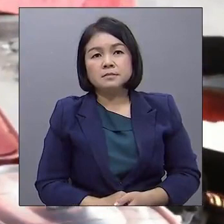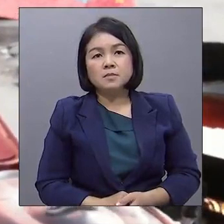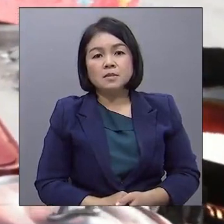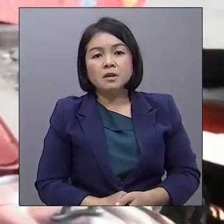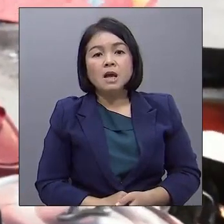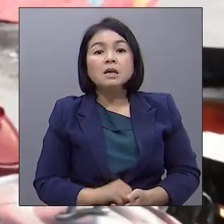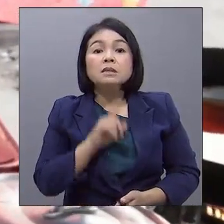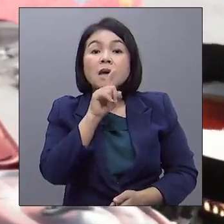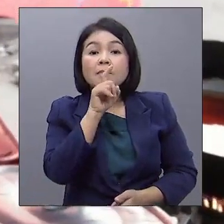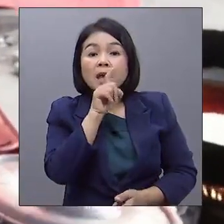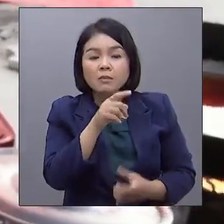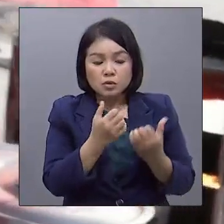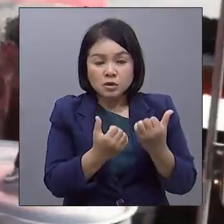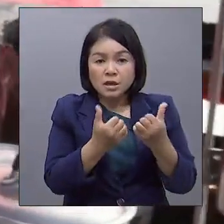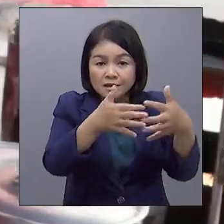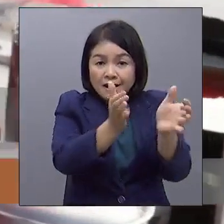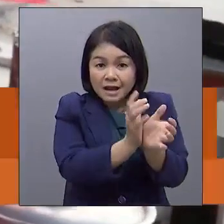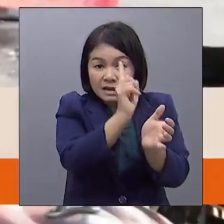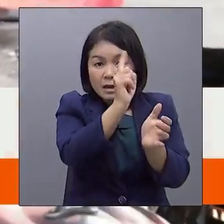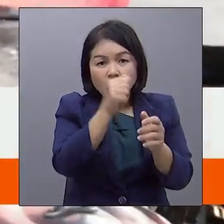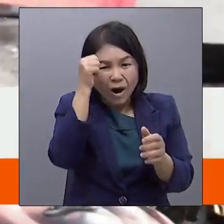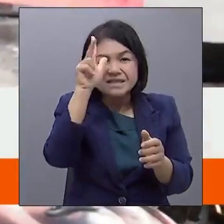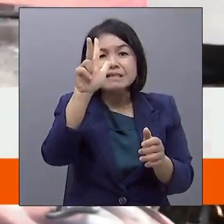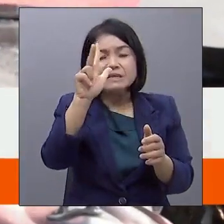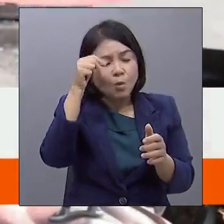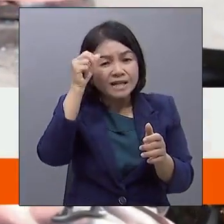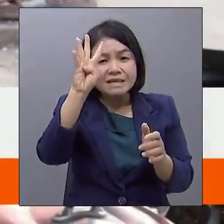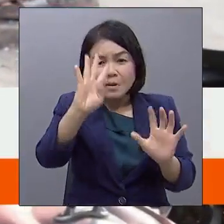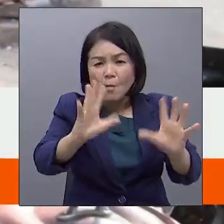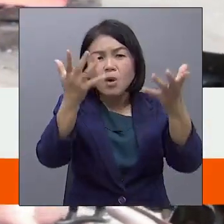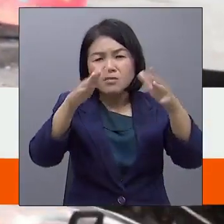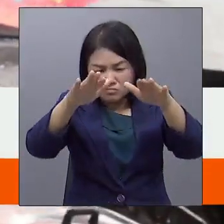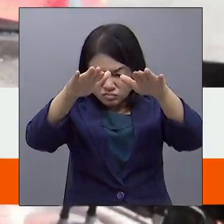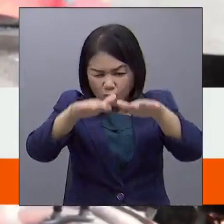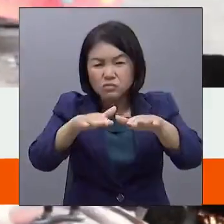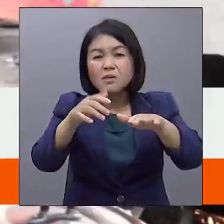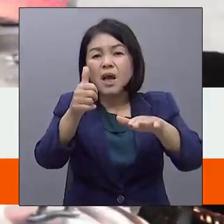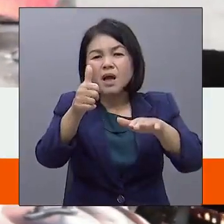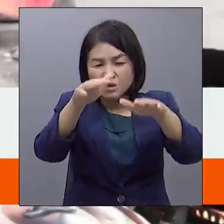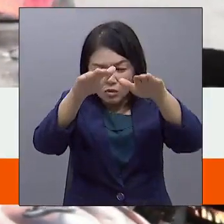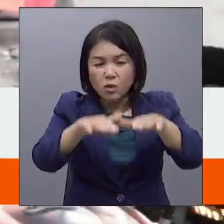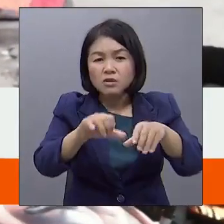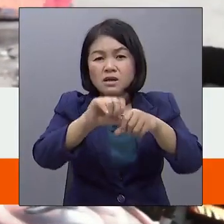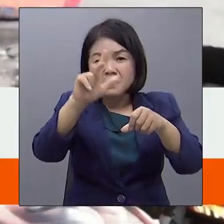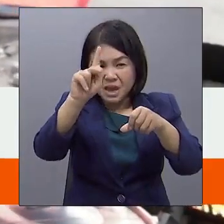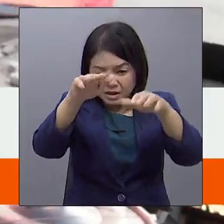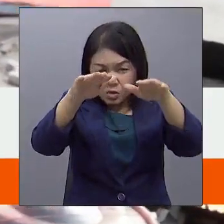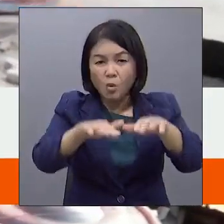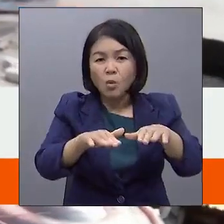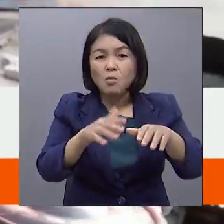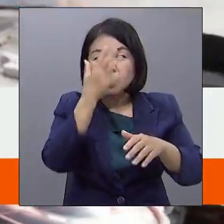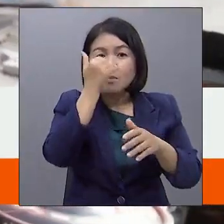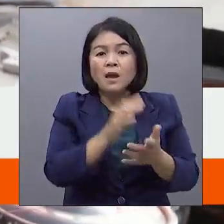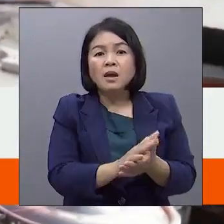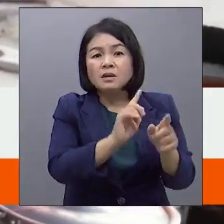ลี่ยแล้วเนี่ยคือยังไงเราในการ ถังนึงใช้ได้แค่4วันอยากให้ลงอีกนิดนึง เราอยากให้ปรับลงด้วย ใช่ค่ะเพราะมันขึ้น